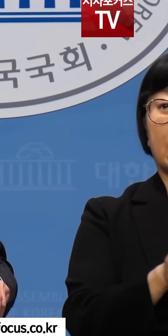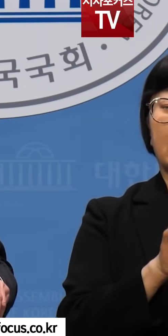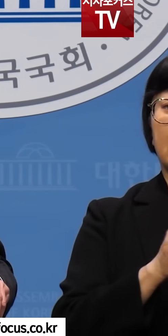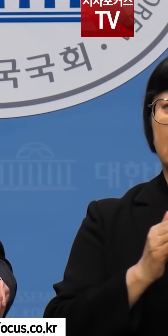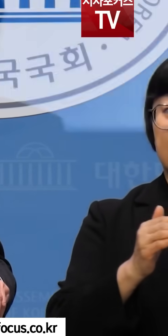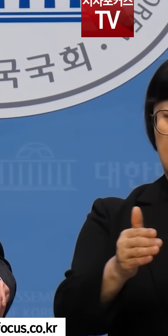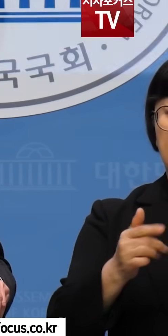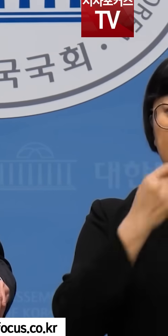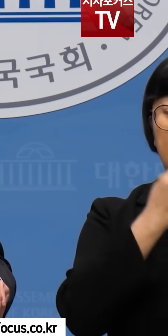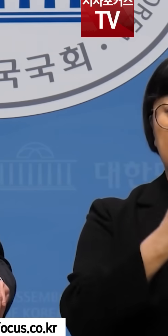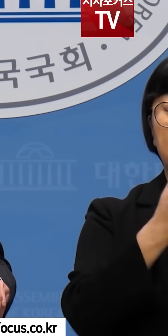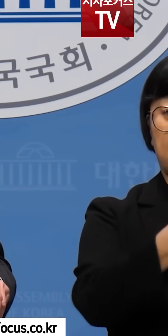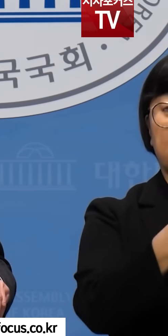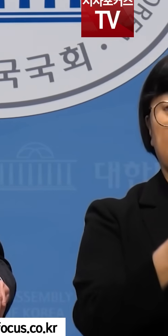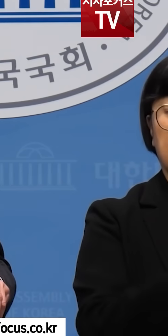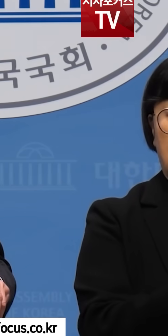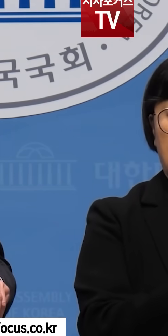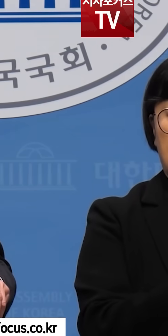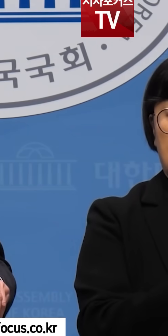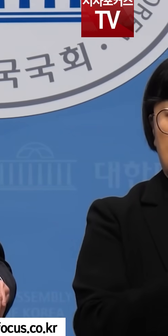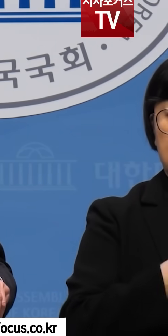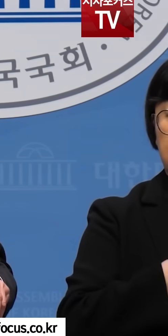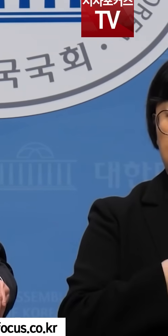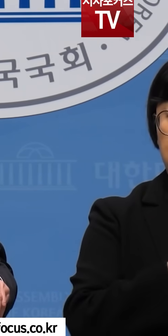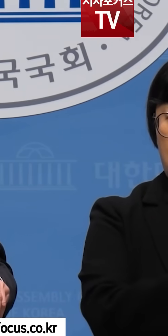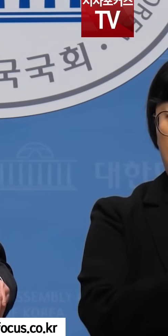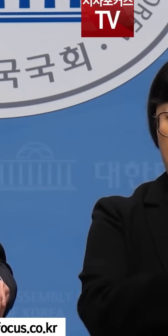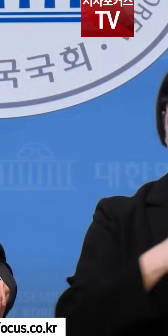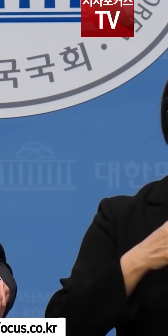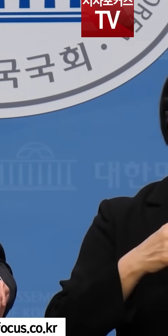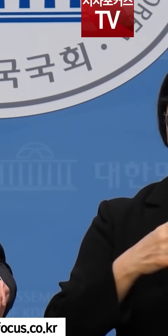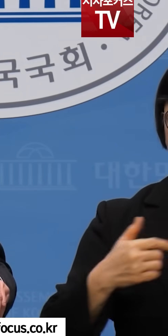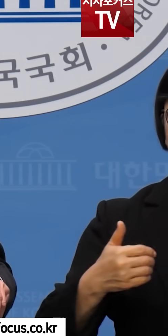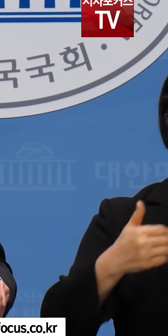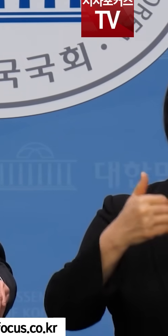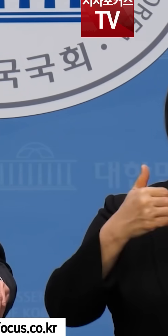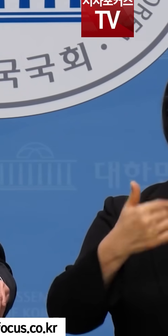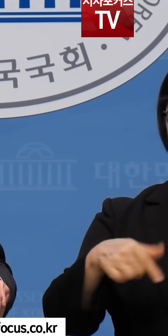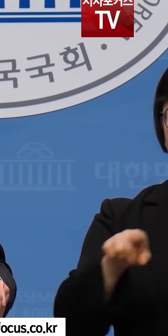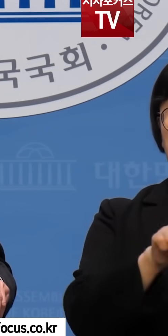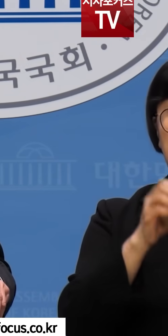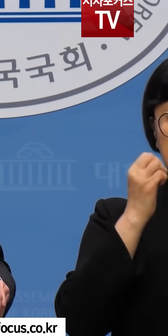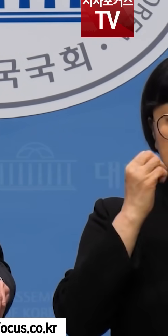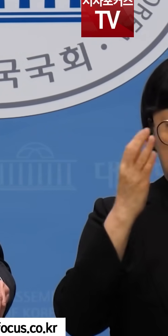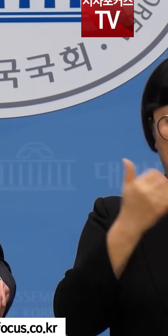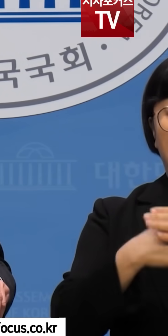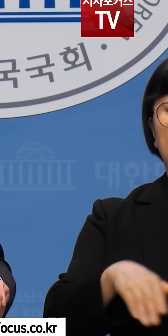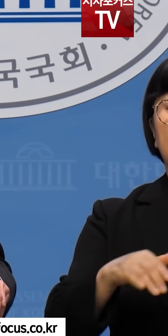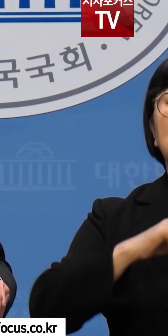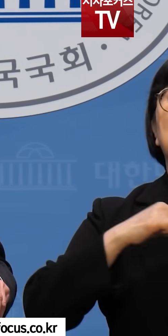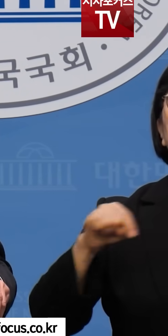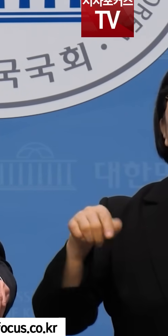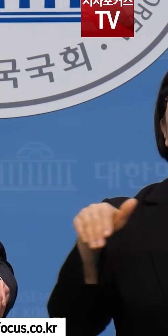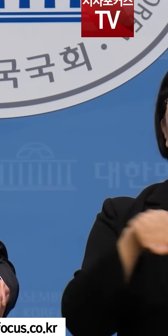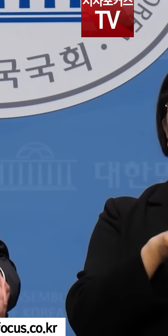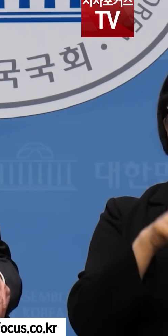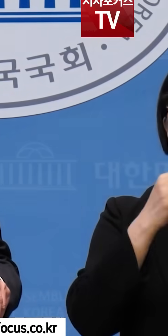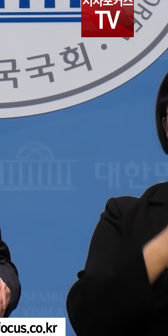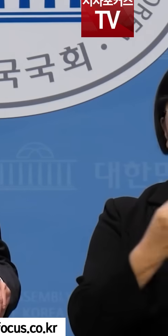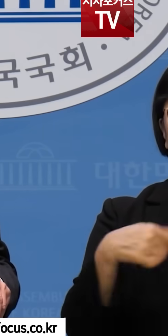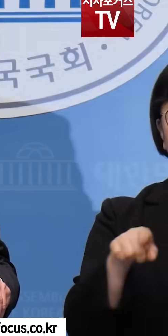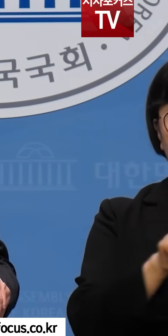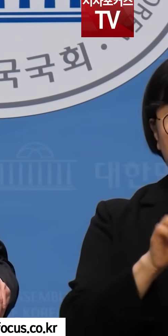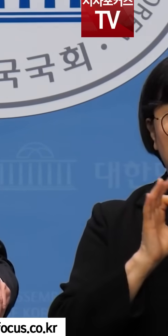이 민주당의 막가빠시 공천에 맞서는 새로운 정치문화를 만들기 위해서